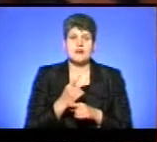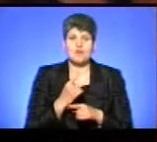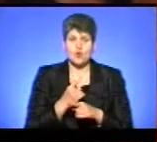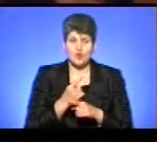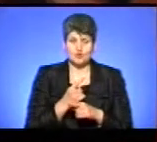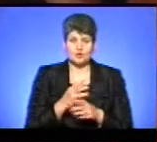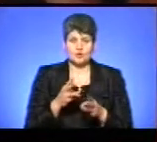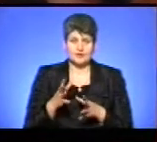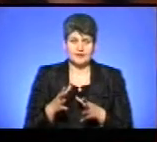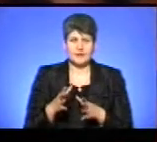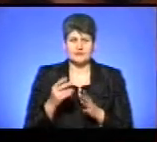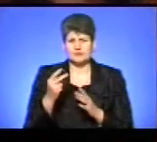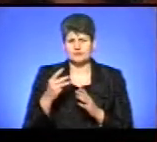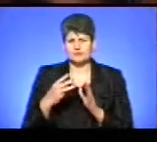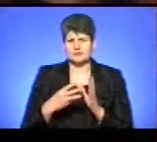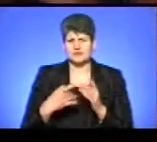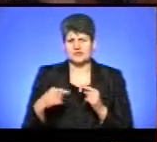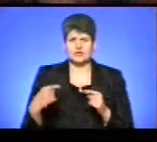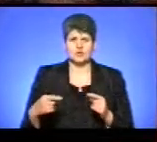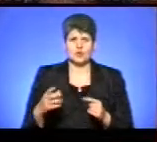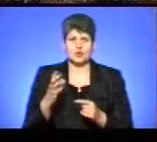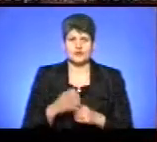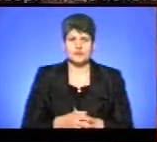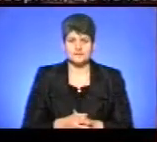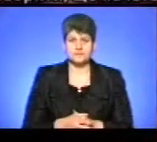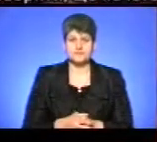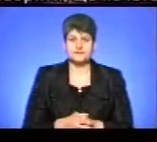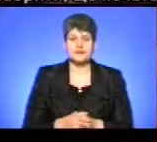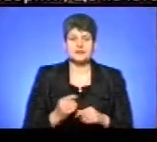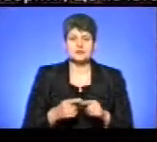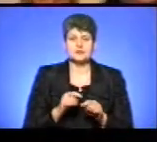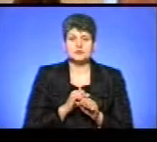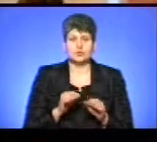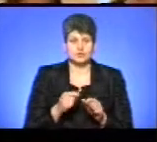Перше ми цим, а потім ми їх послухаємо. А потім можна говорити,